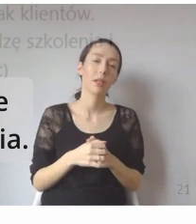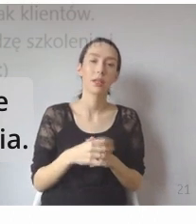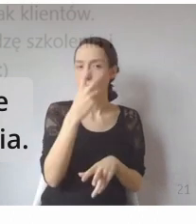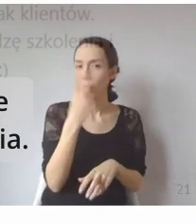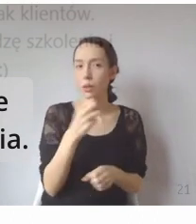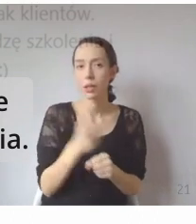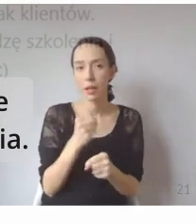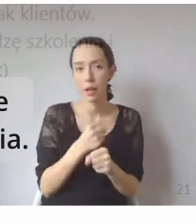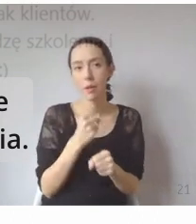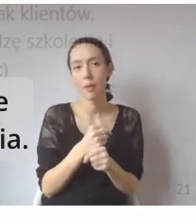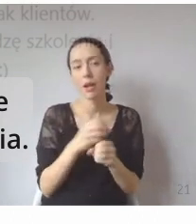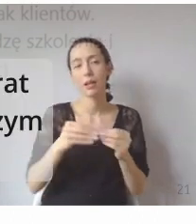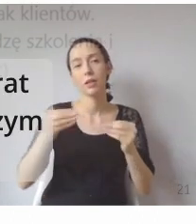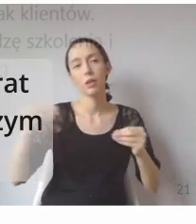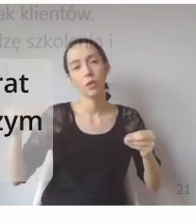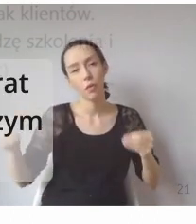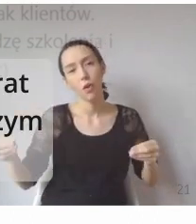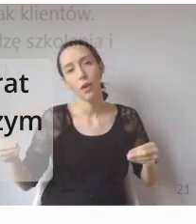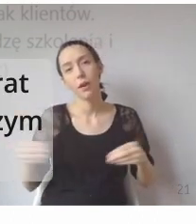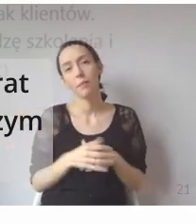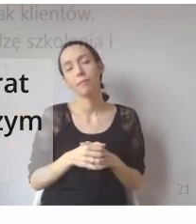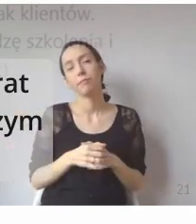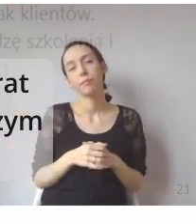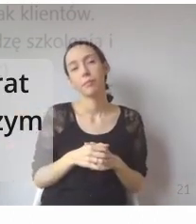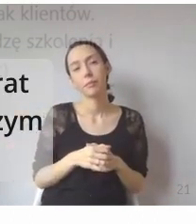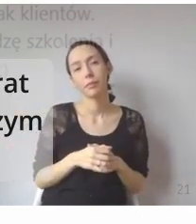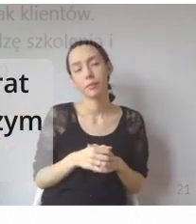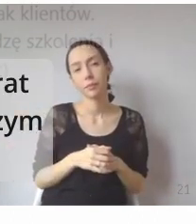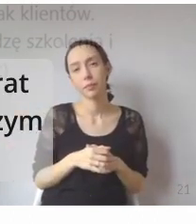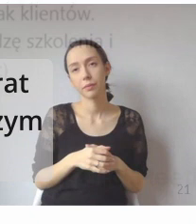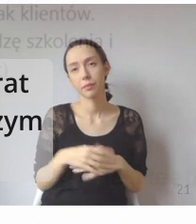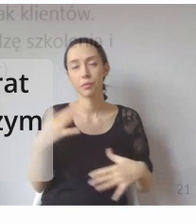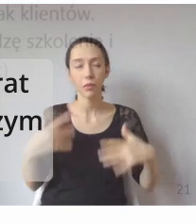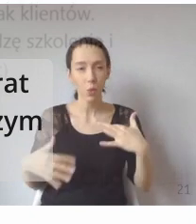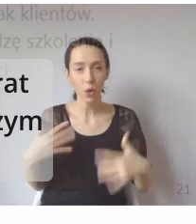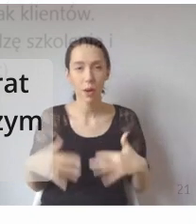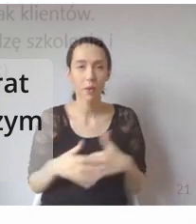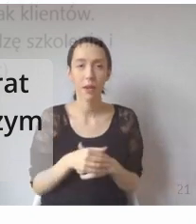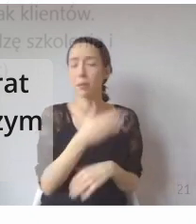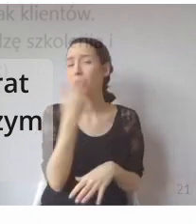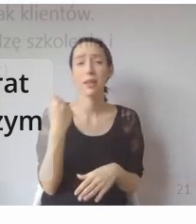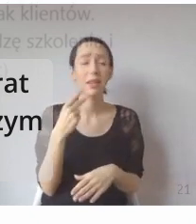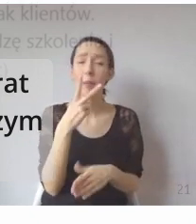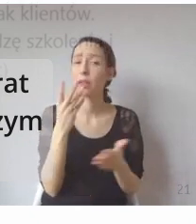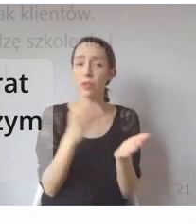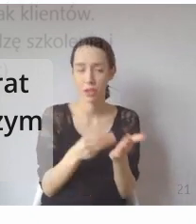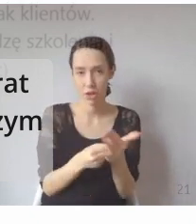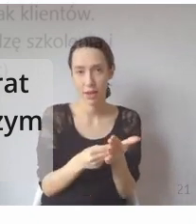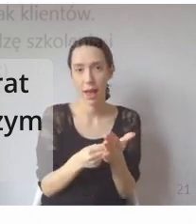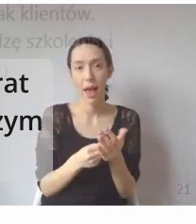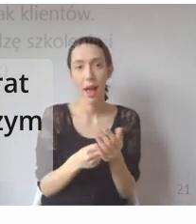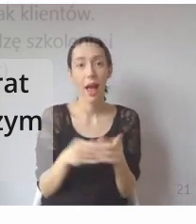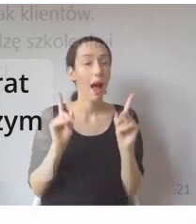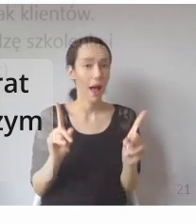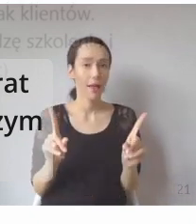z rozwojem oprogramowania. Czyli tutaj, ok, może nie ma jakiegoś doświadczenia akurat w informatyce, ale